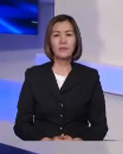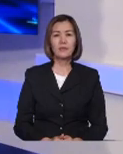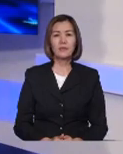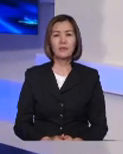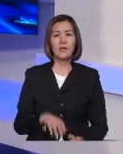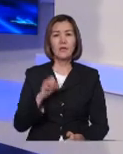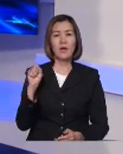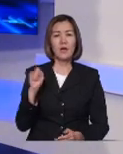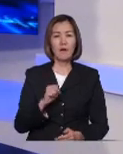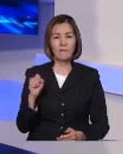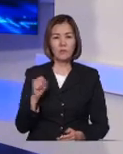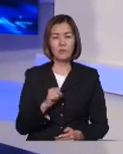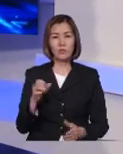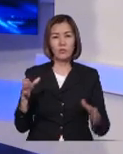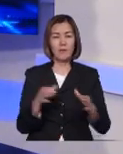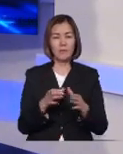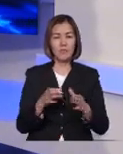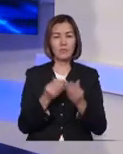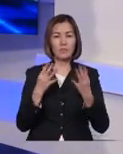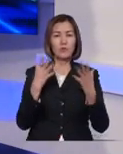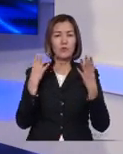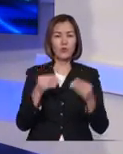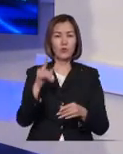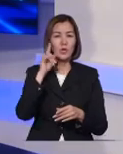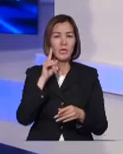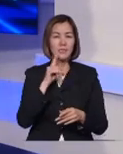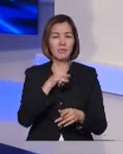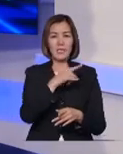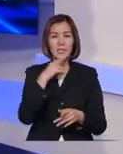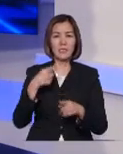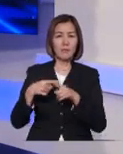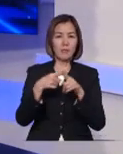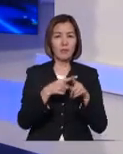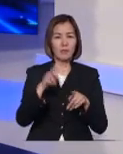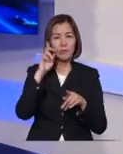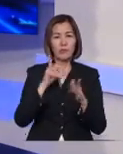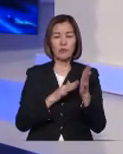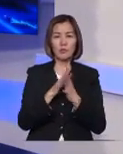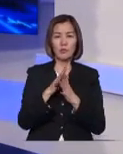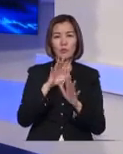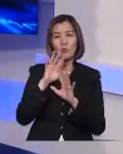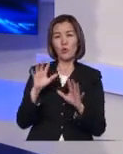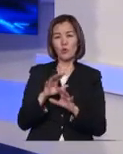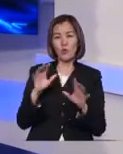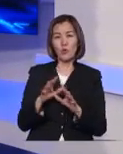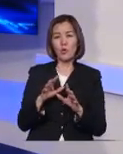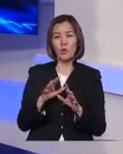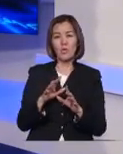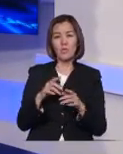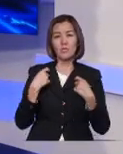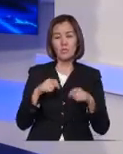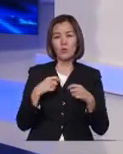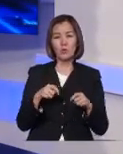Бізбен бірге дама. Август компаниясы бүгінгі таңда Қазақстан, Ресей және Беларусь елдерінде өсімдіктерді қорғау құралдарын өндіру